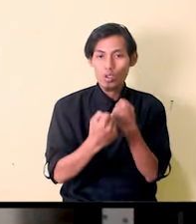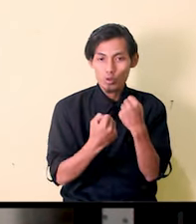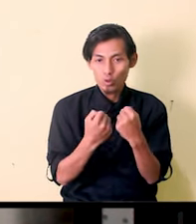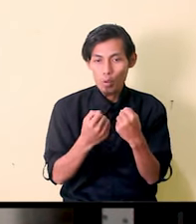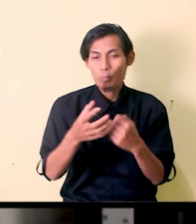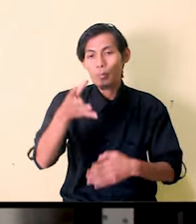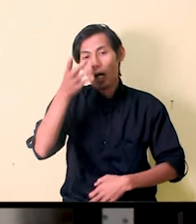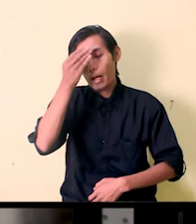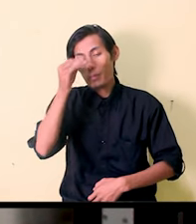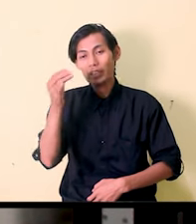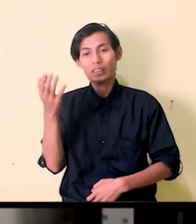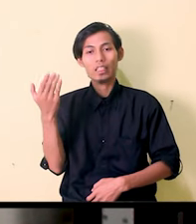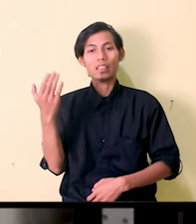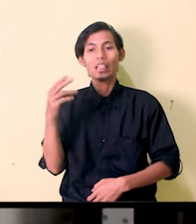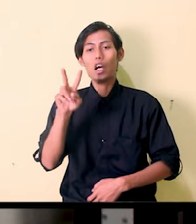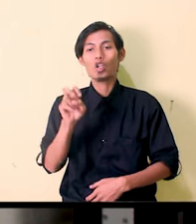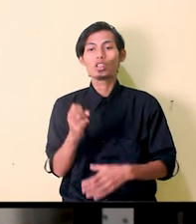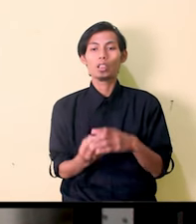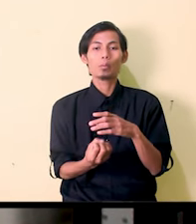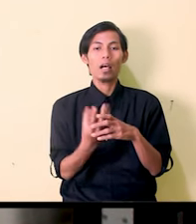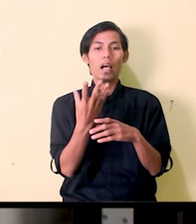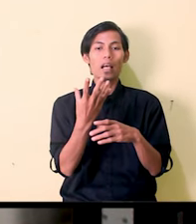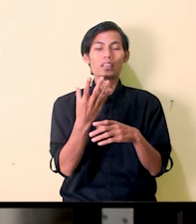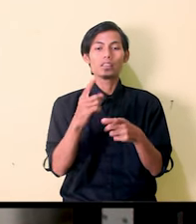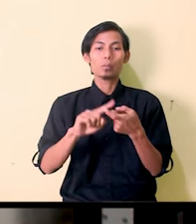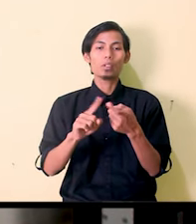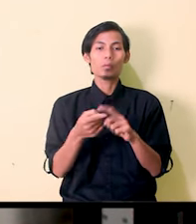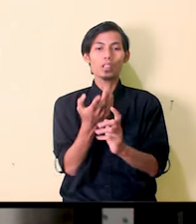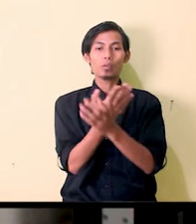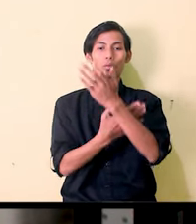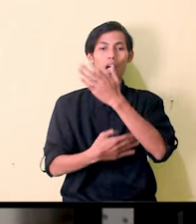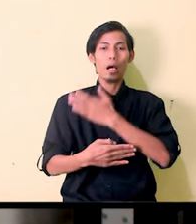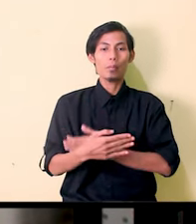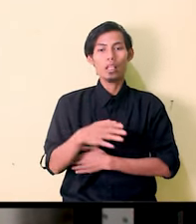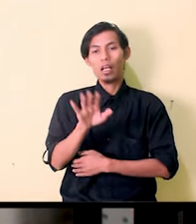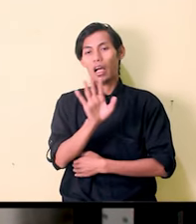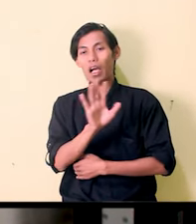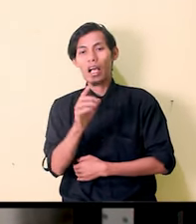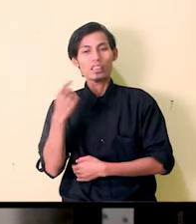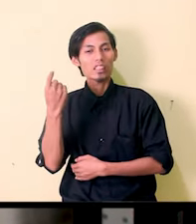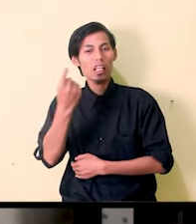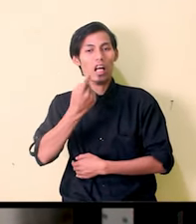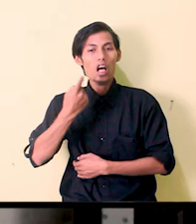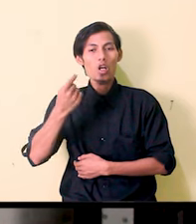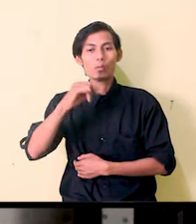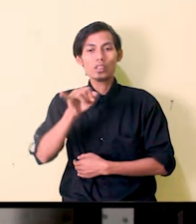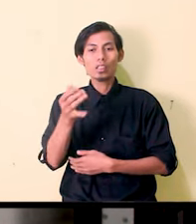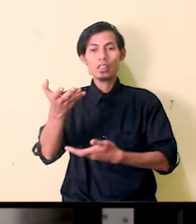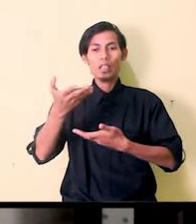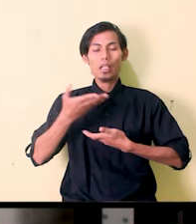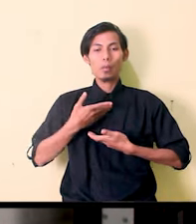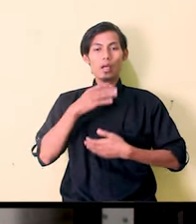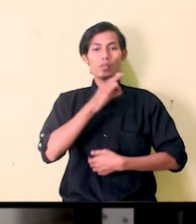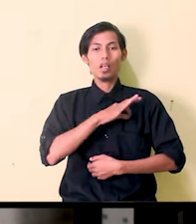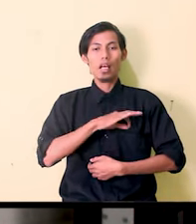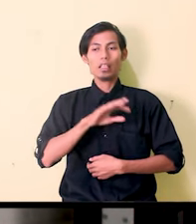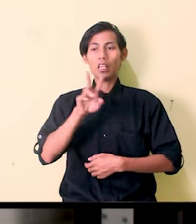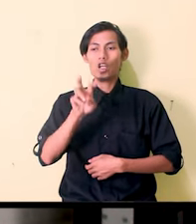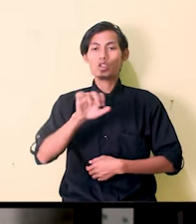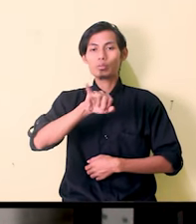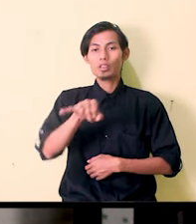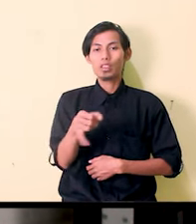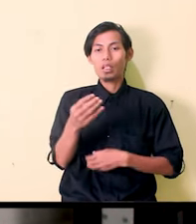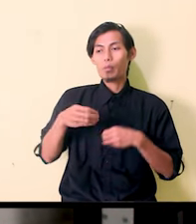ini teman-teman di fabel tidak harus tidak selamanya menjadi penerima manfaat harus menjadi pemberi